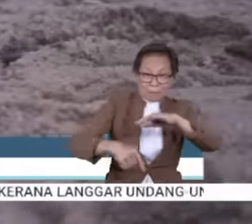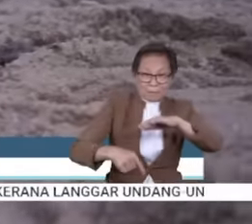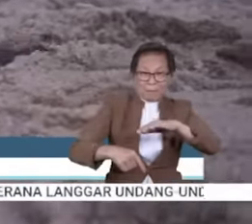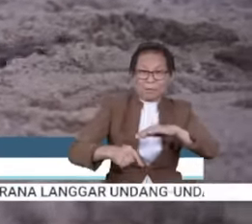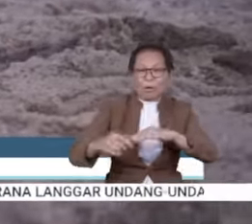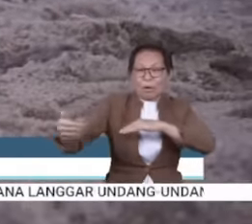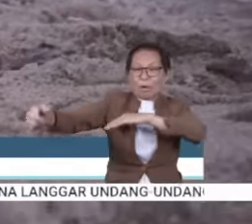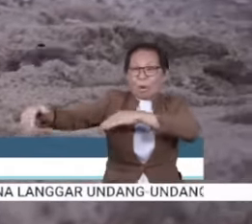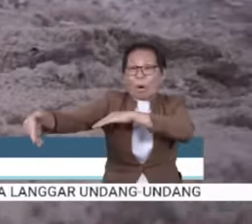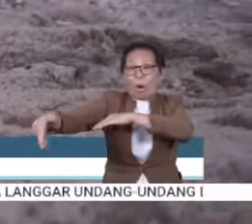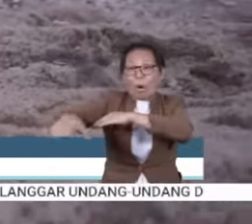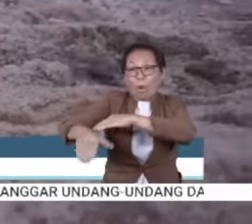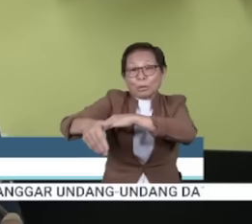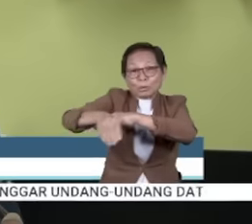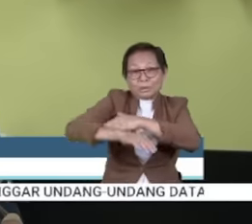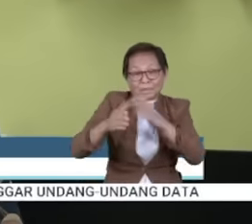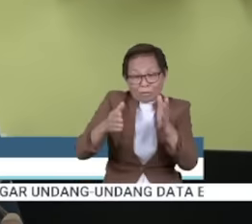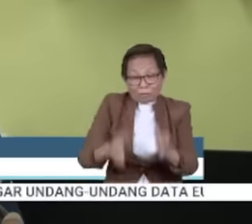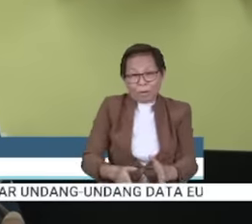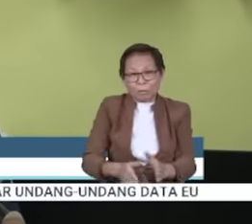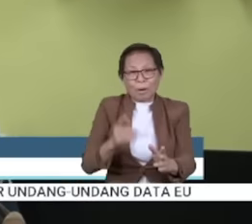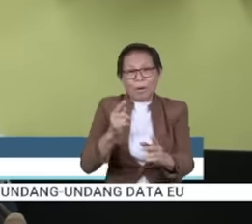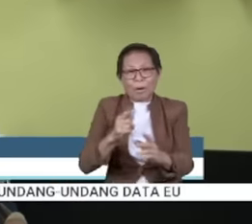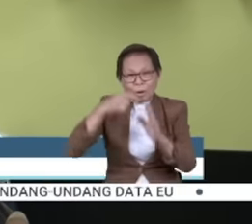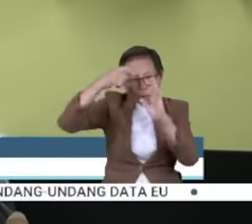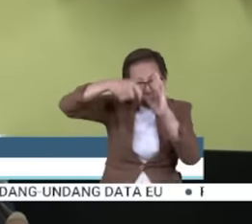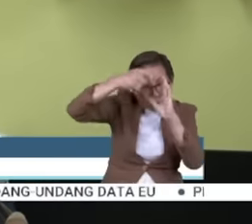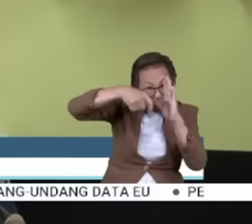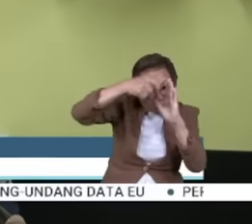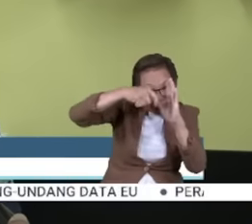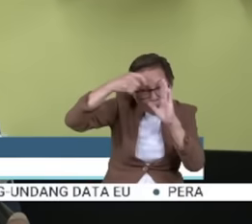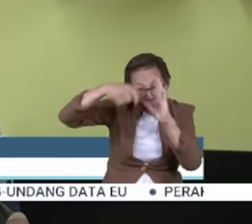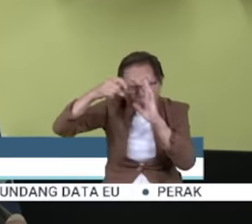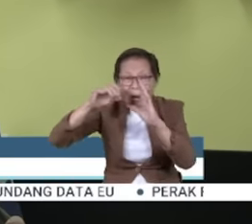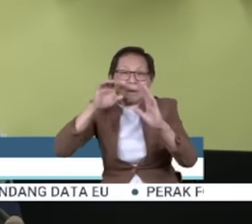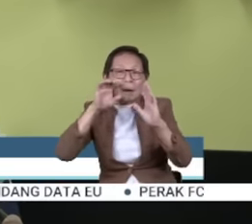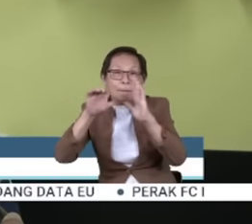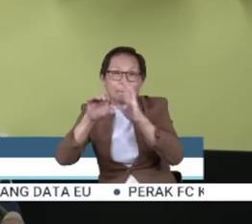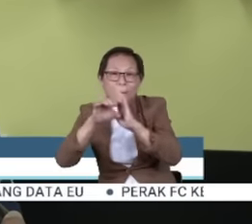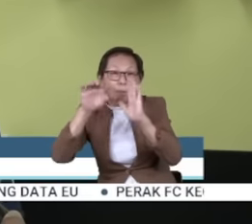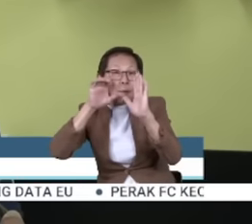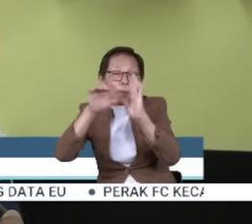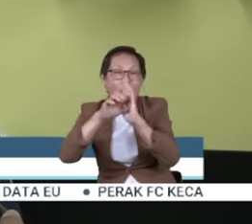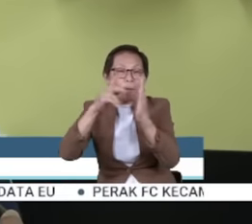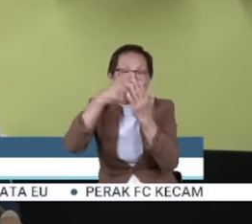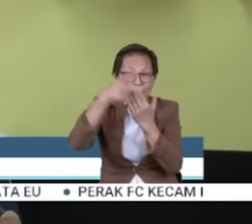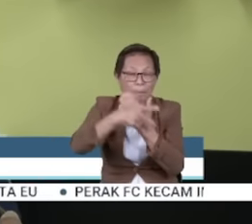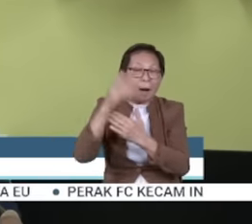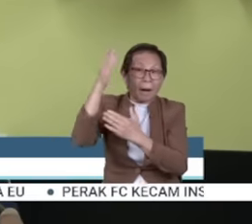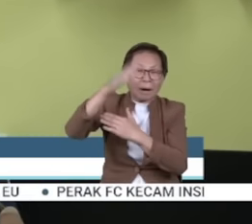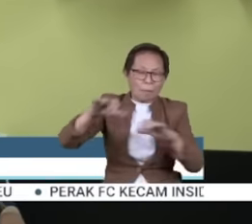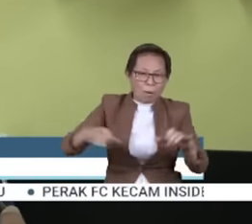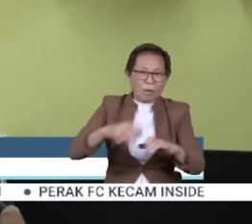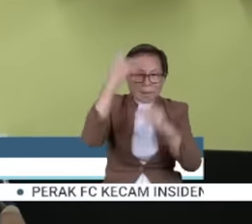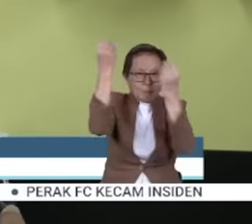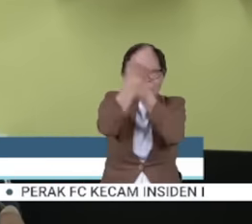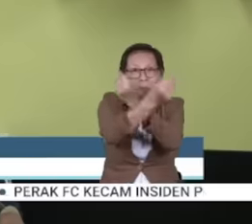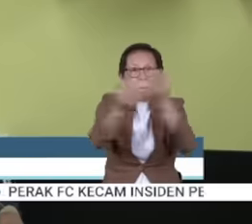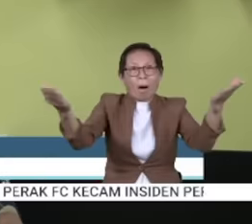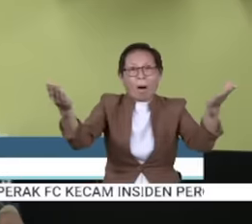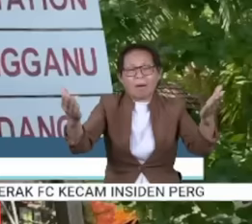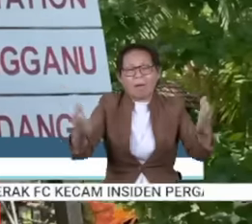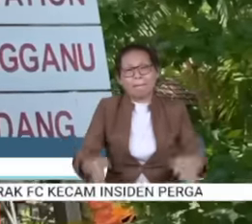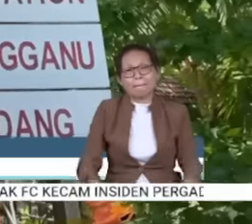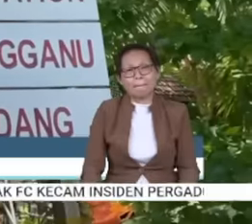ini adalah untuk membukakan video atau gambar-gambar program yang akan menjalankan dan untuk bahan kepada